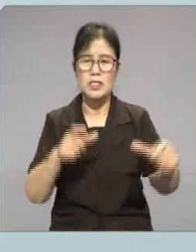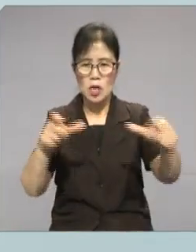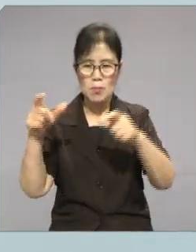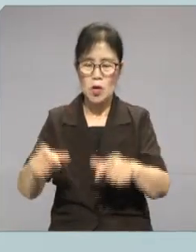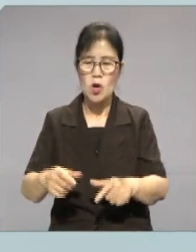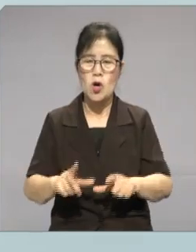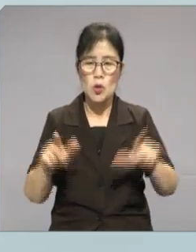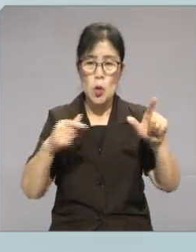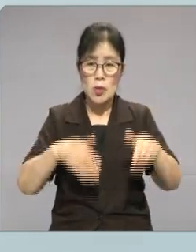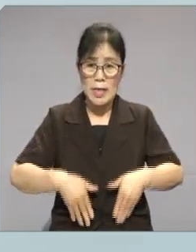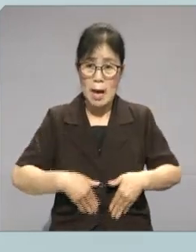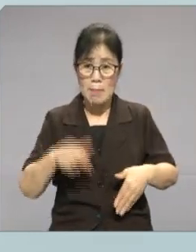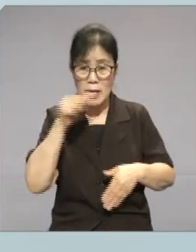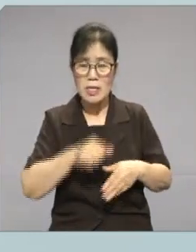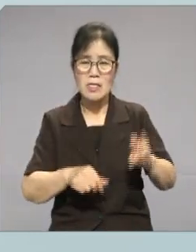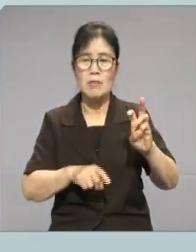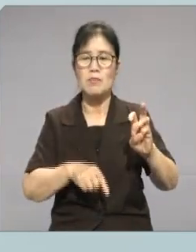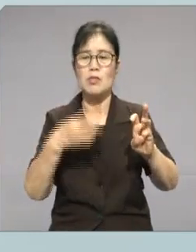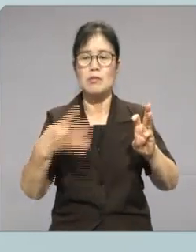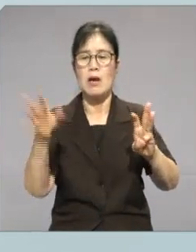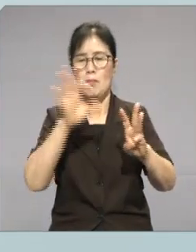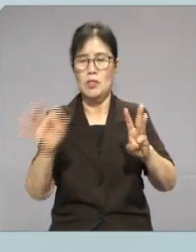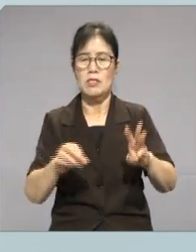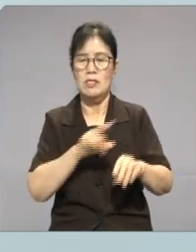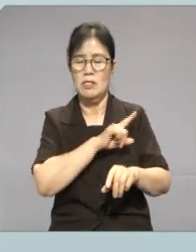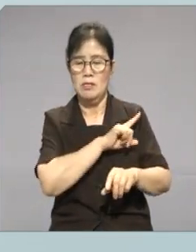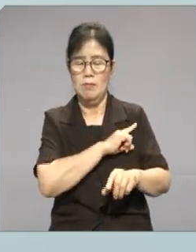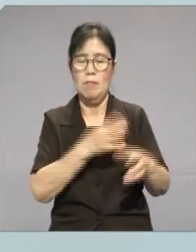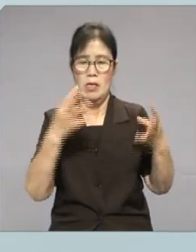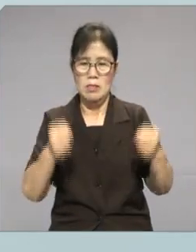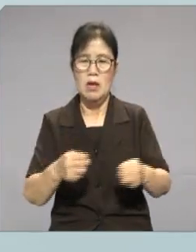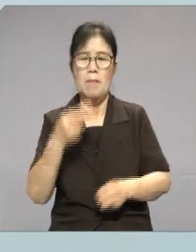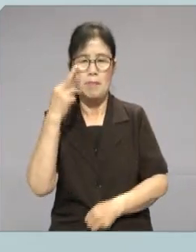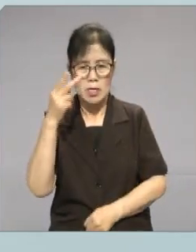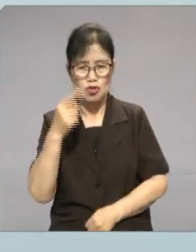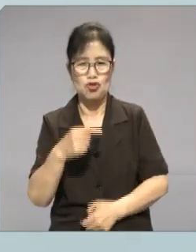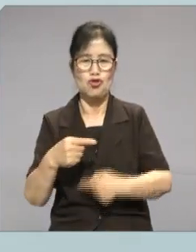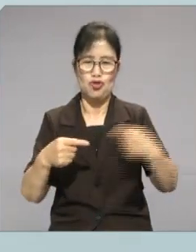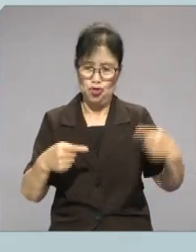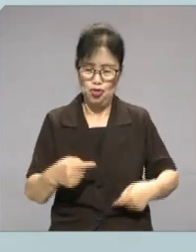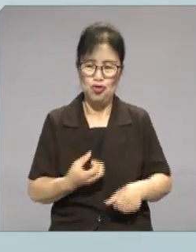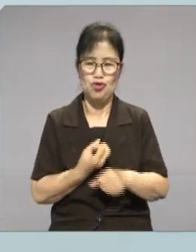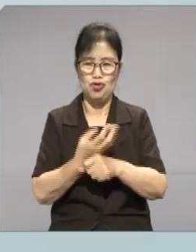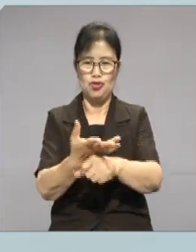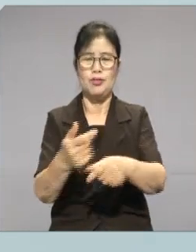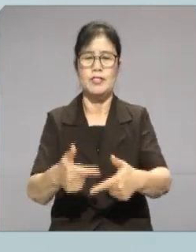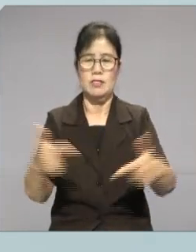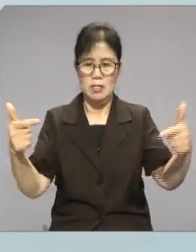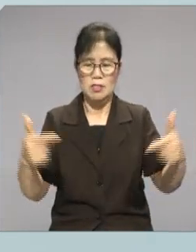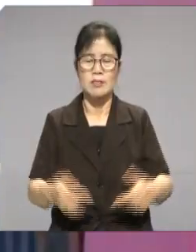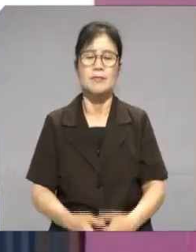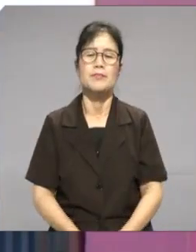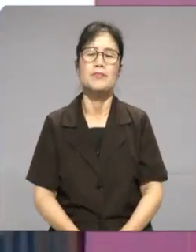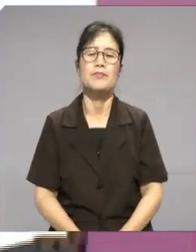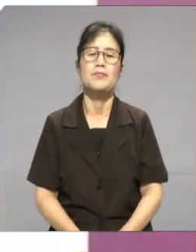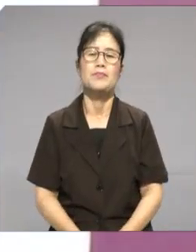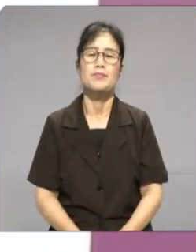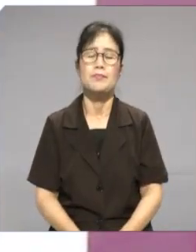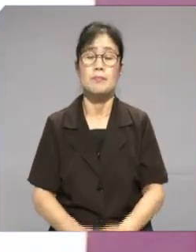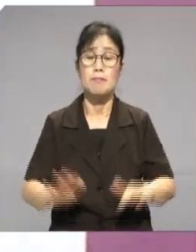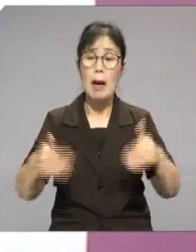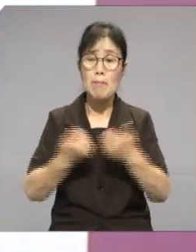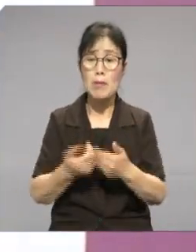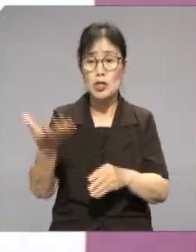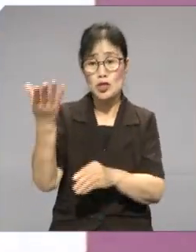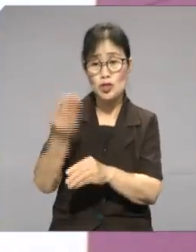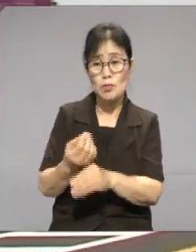지역별로는 동남아가 30.4%로 가장 많이 늘었고 미국, 중국 순으로 수출이 호조를 보였습니다. 반면